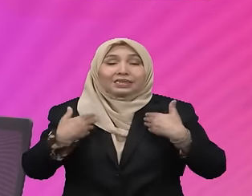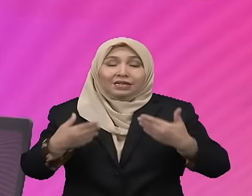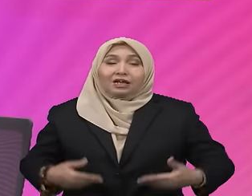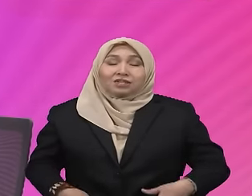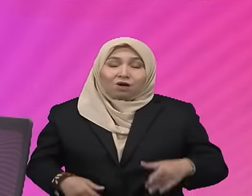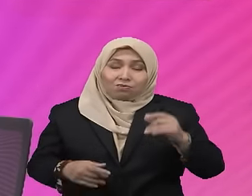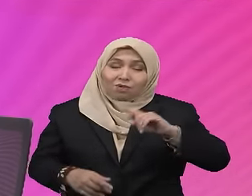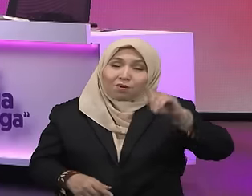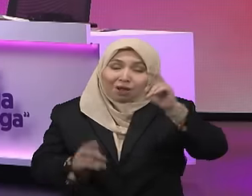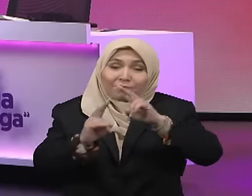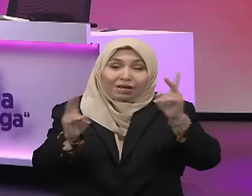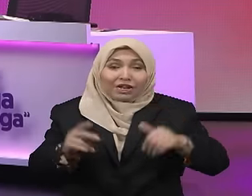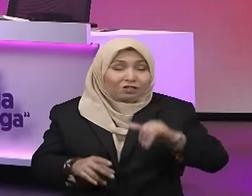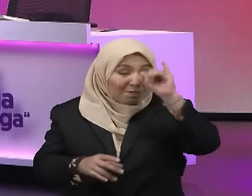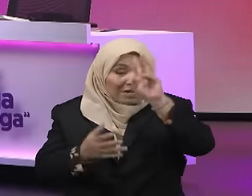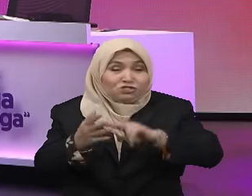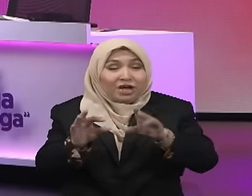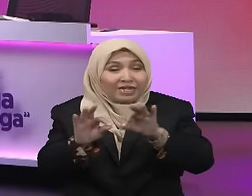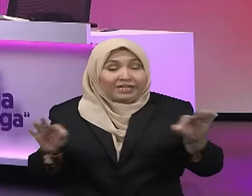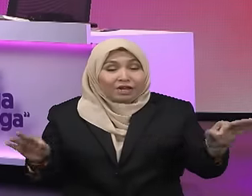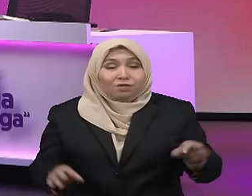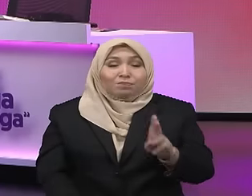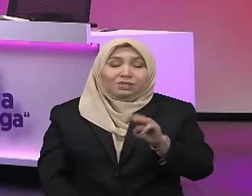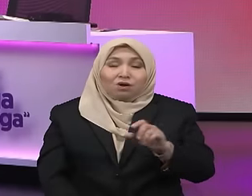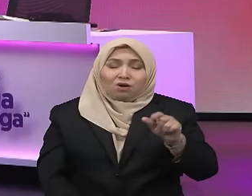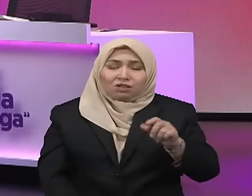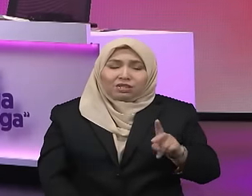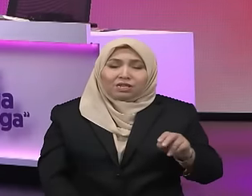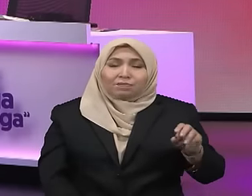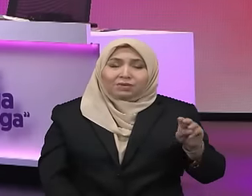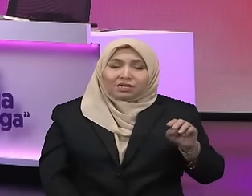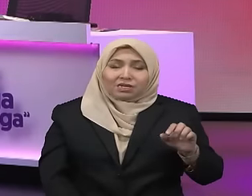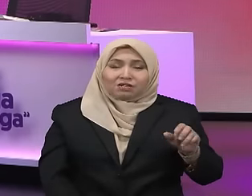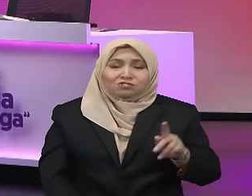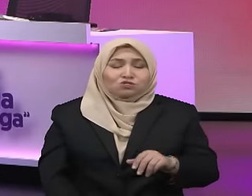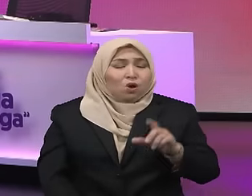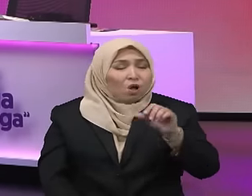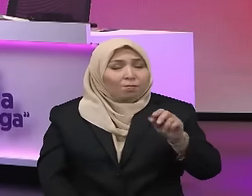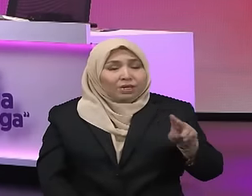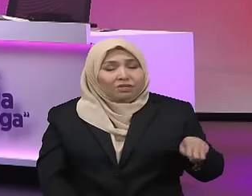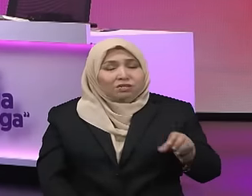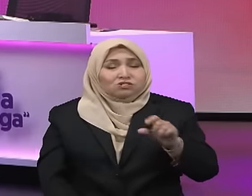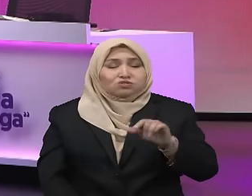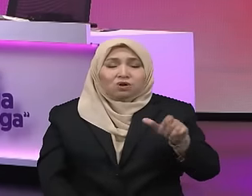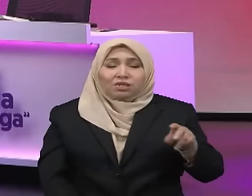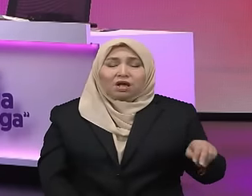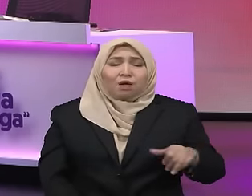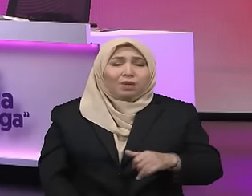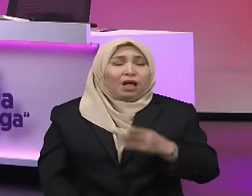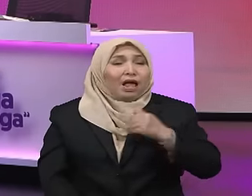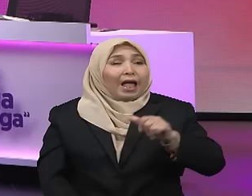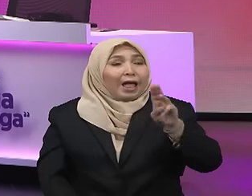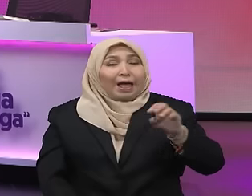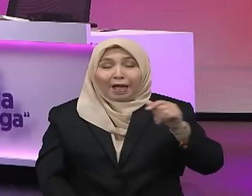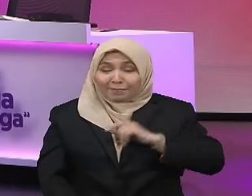Allah. Imam baca ayat ni lah. Aminal qawmiddah. Dia agaknya terlendin. Amin. La